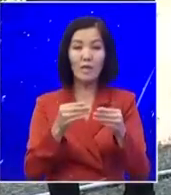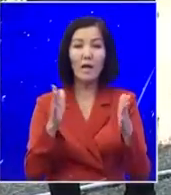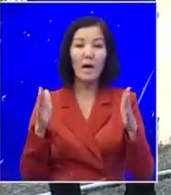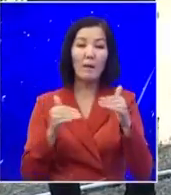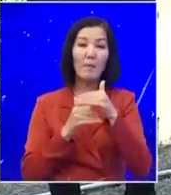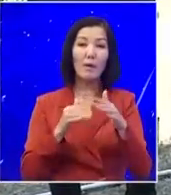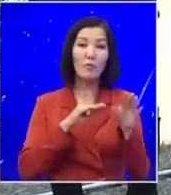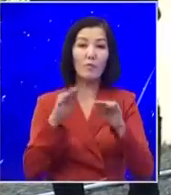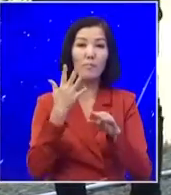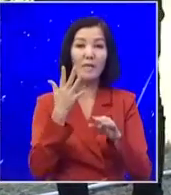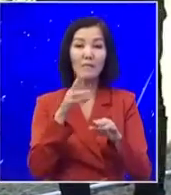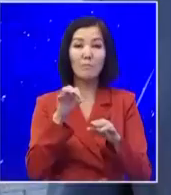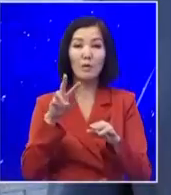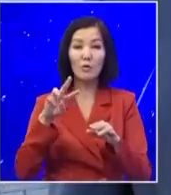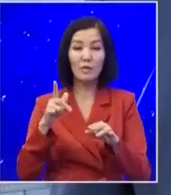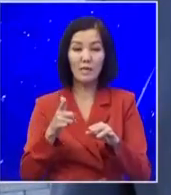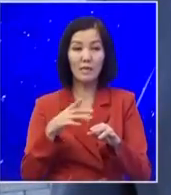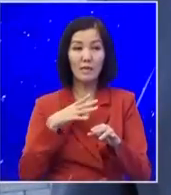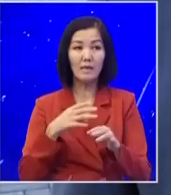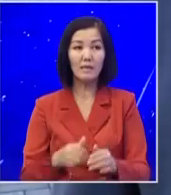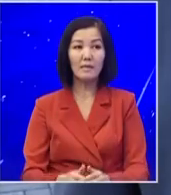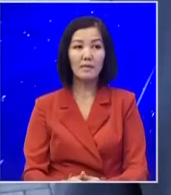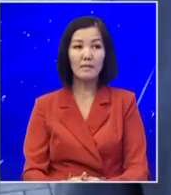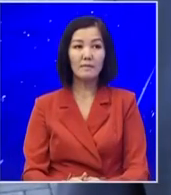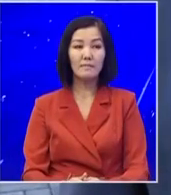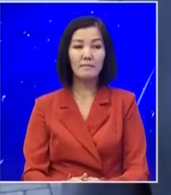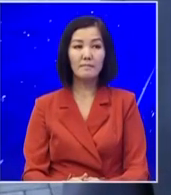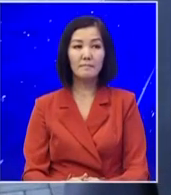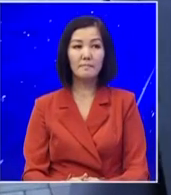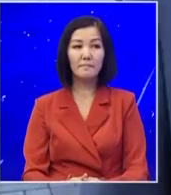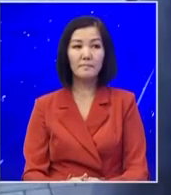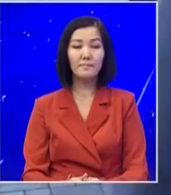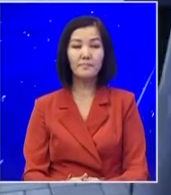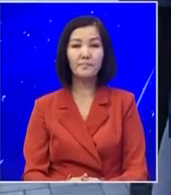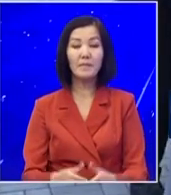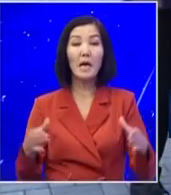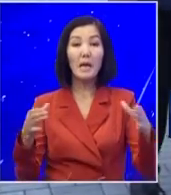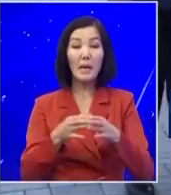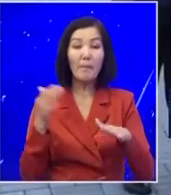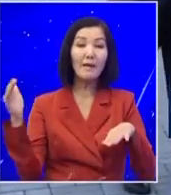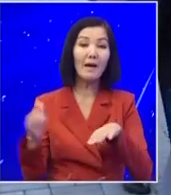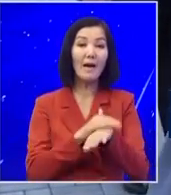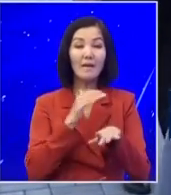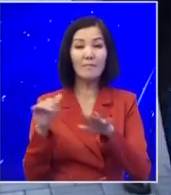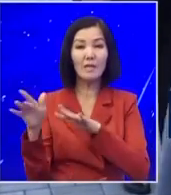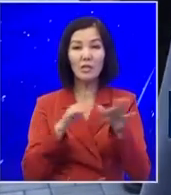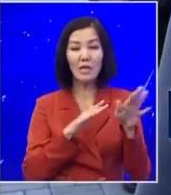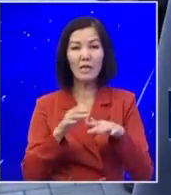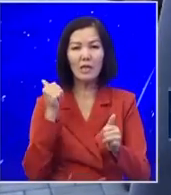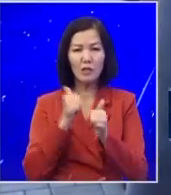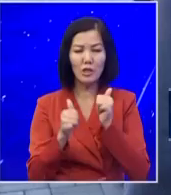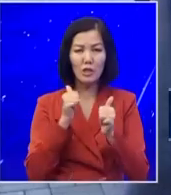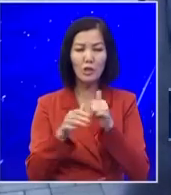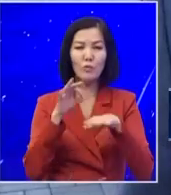құрылғылардың жалпы құны 5 миллион теңгені құрайды. Қайырымдылық помощь тоже занимается компания очень сильно. Компаниямыз қайырымдылықпен де жиі айналысады.